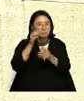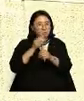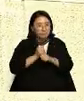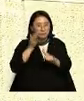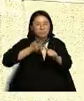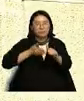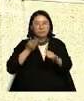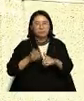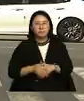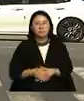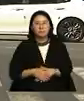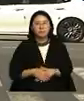것을 당부했습니다